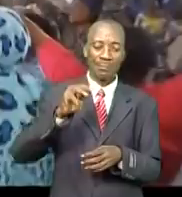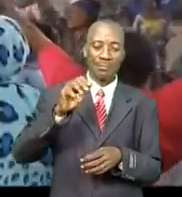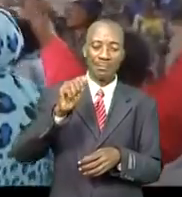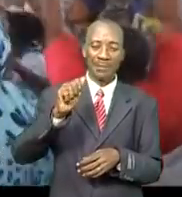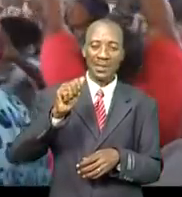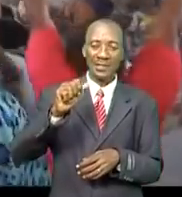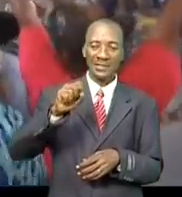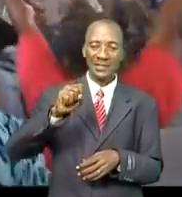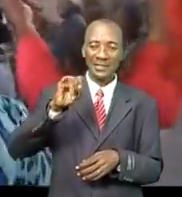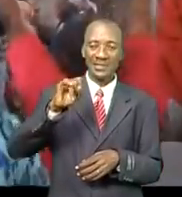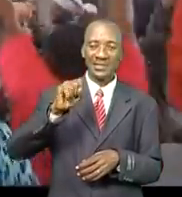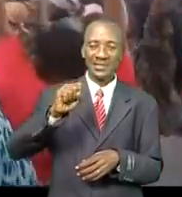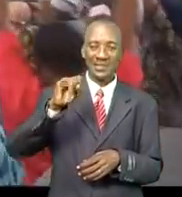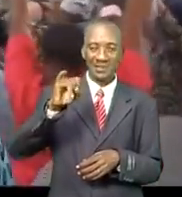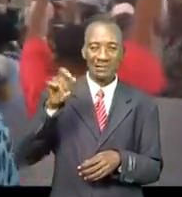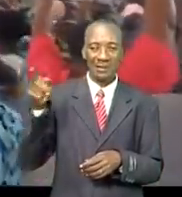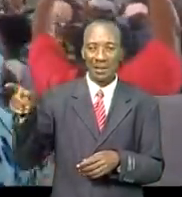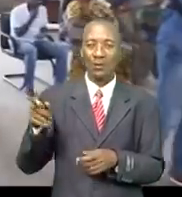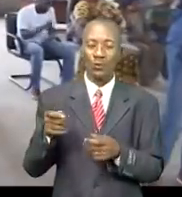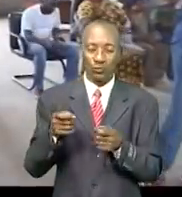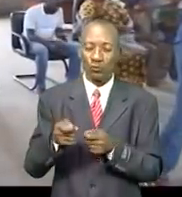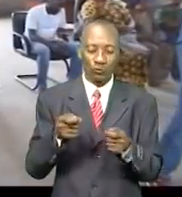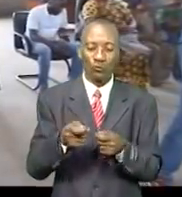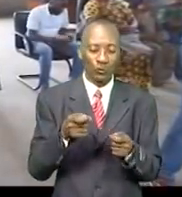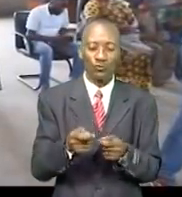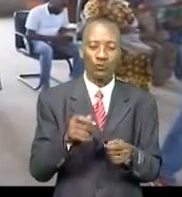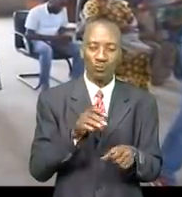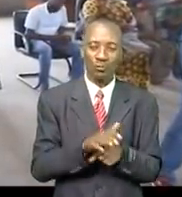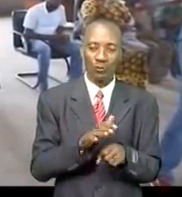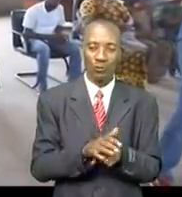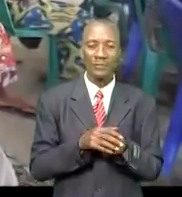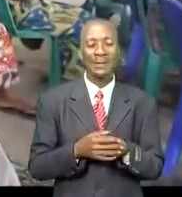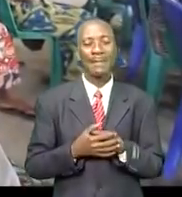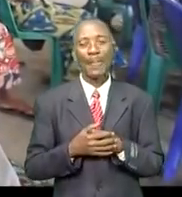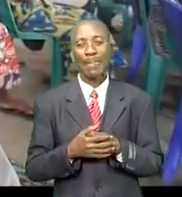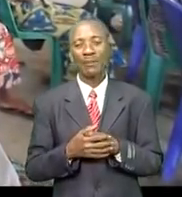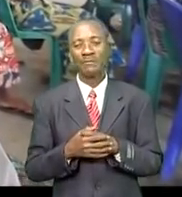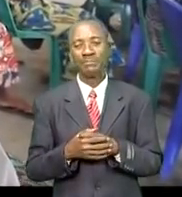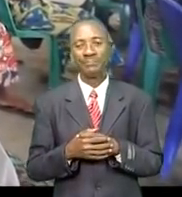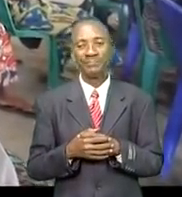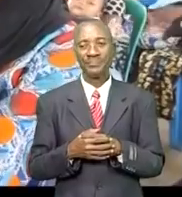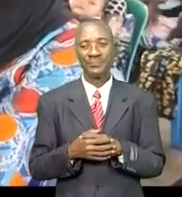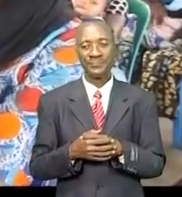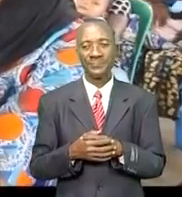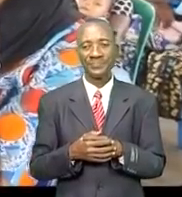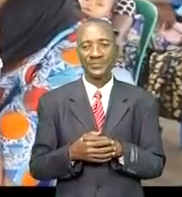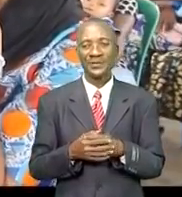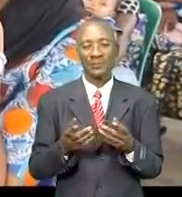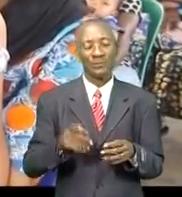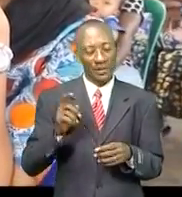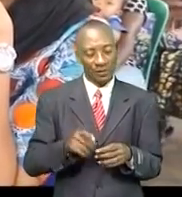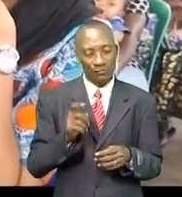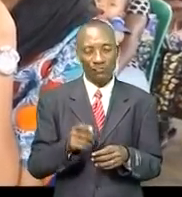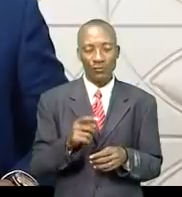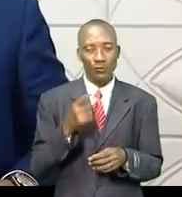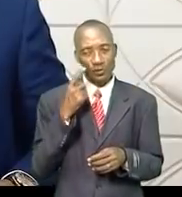centre de conflits à répétition, voient renaître de l'espoir. Un cœur meurtri qui s'accroche désormais à l'ultime solution sur l'état